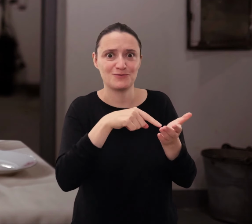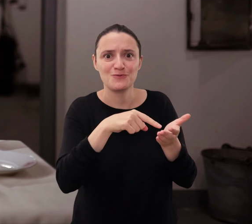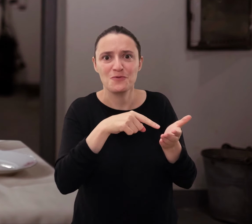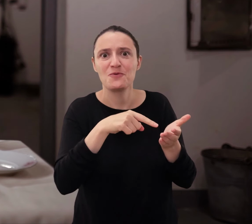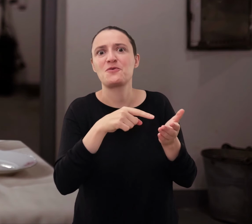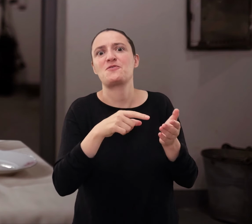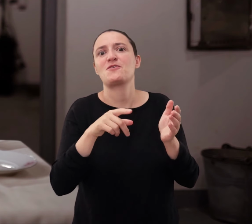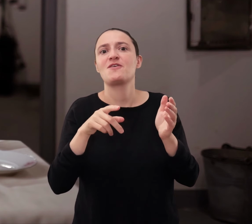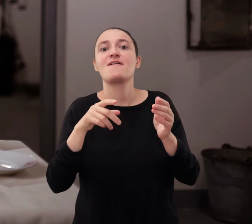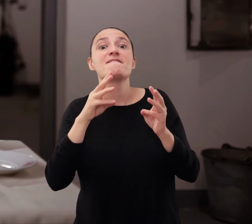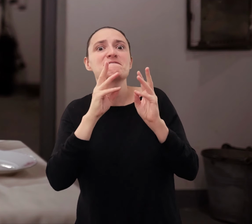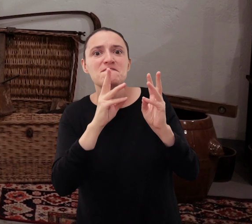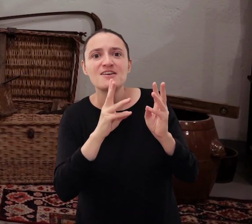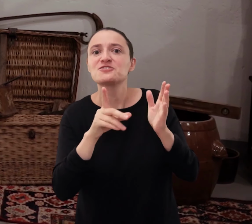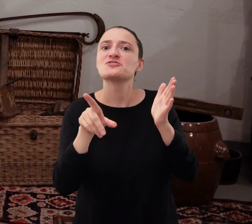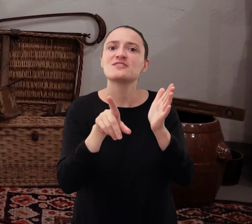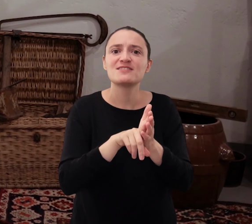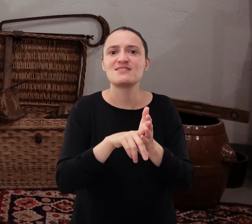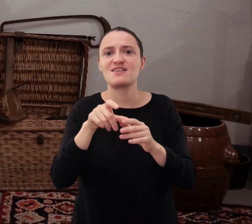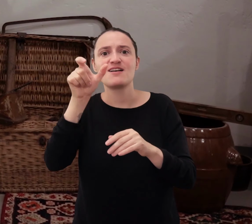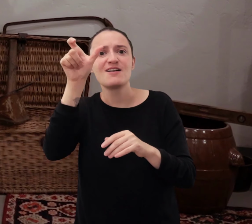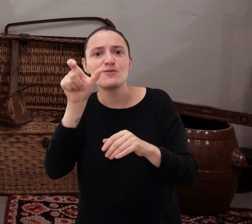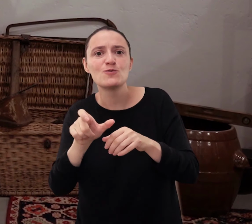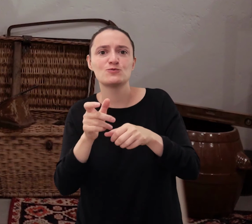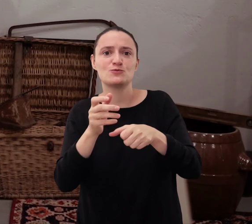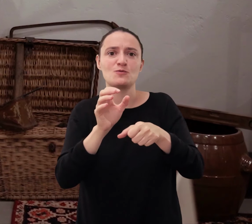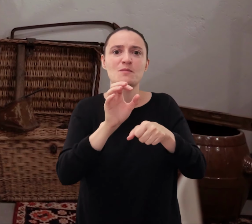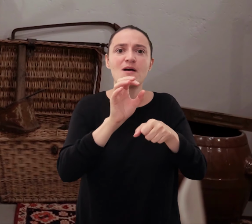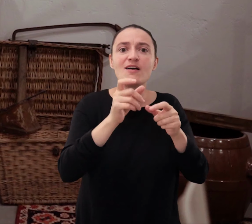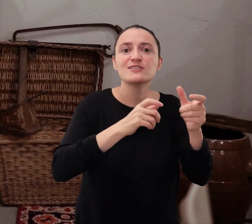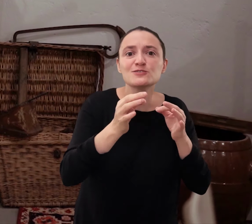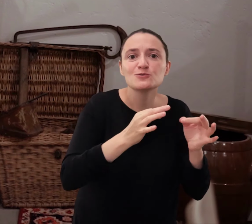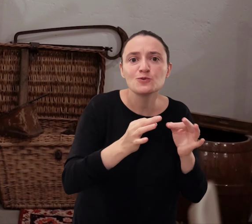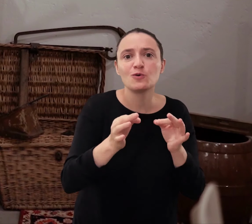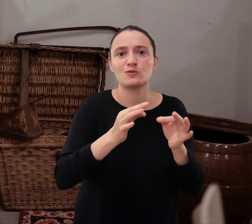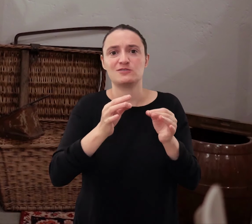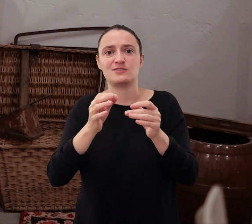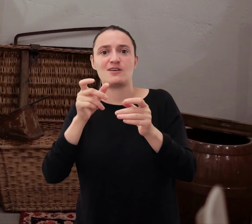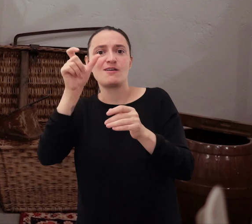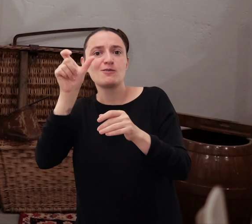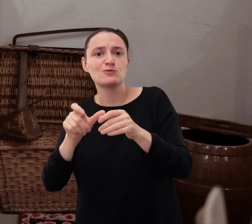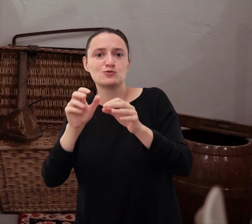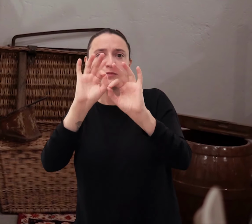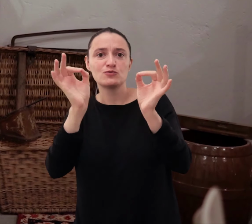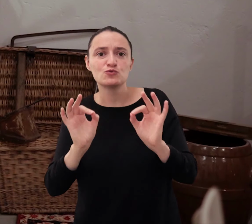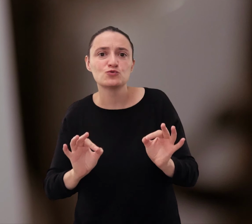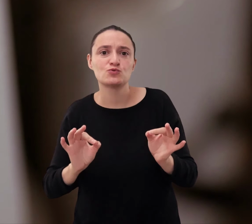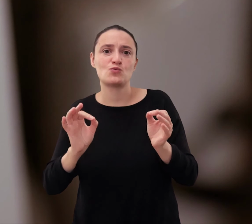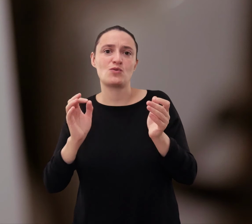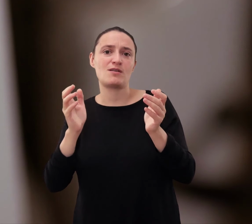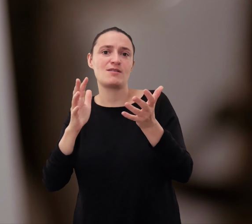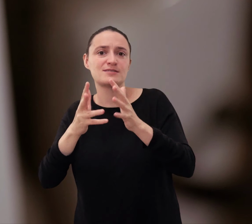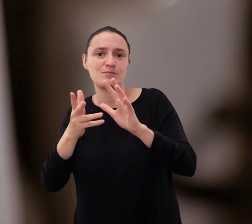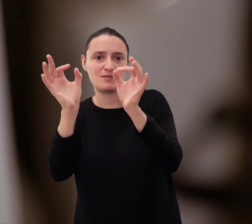sztuki, konserwatorów zabytków. Mamy autentyczną kuchnię węglową,